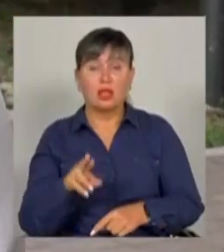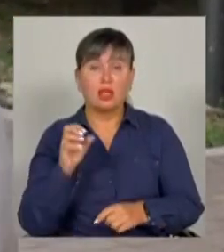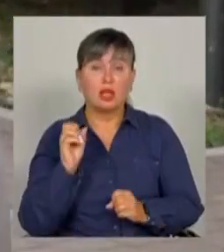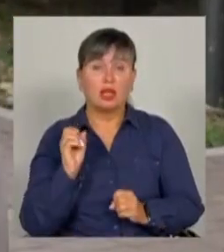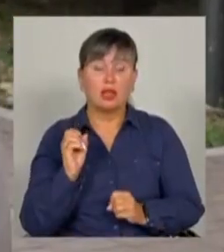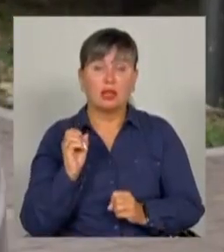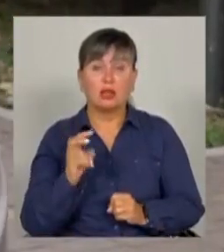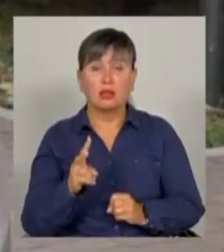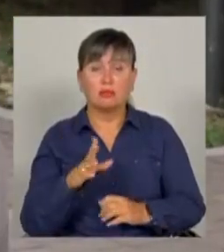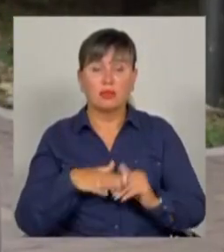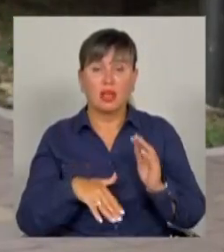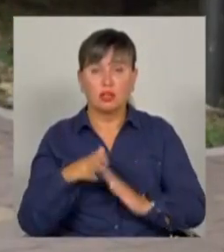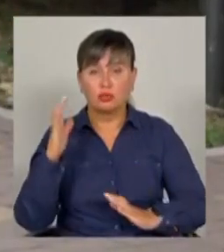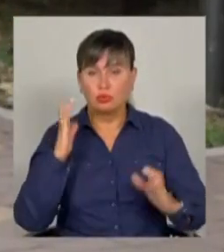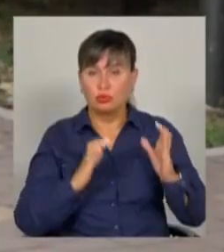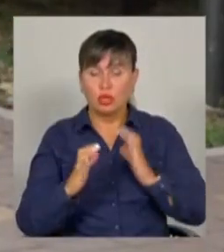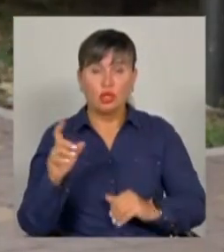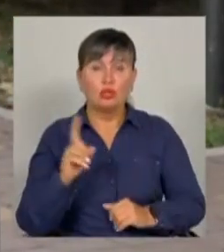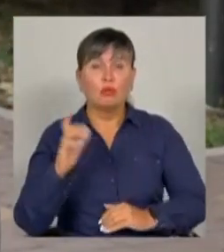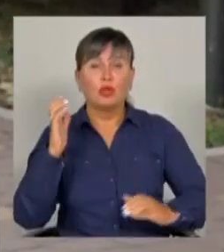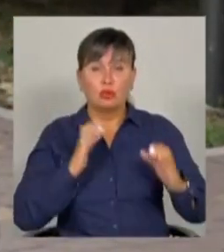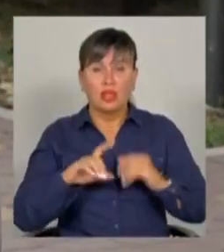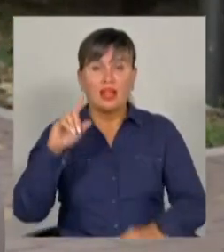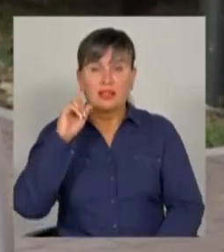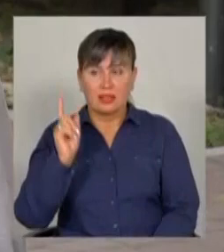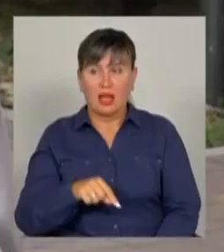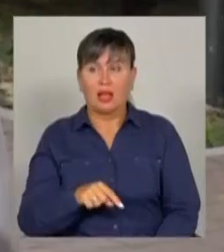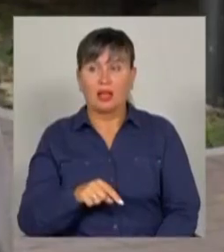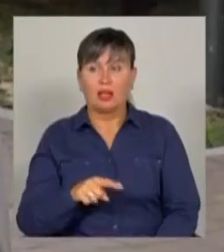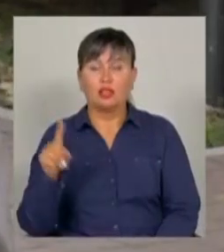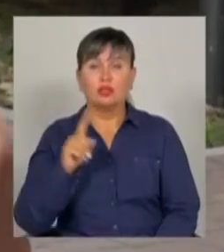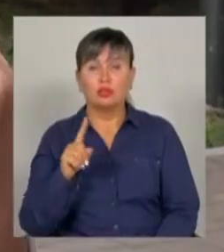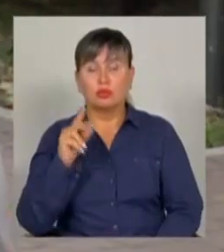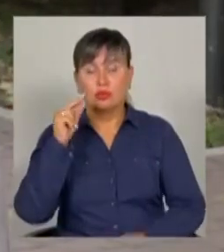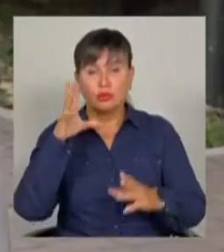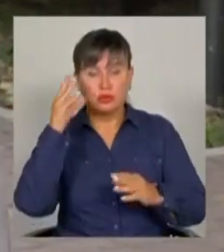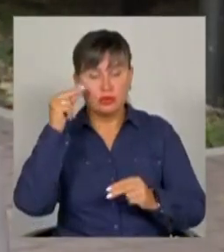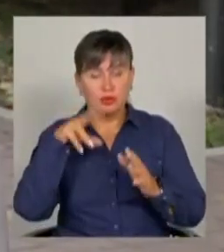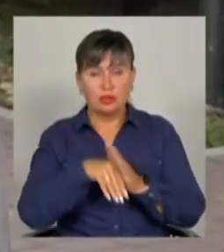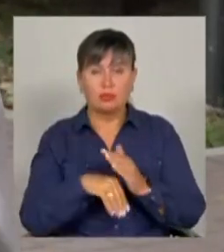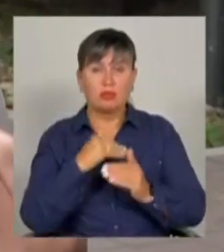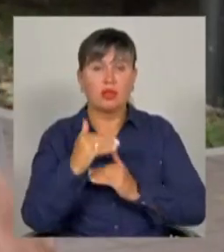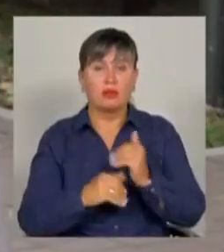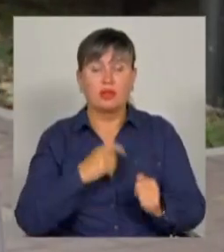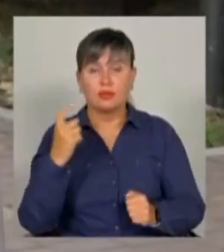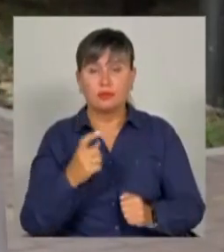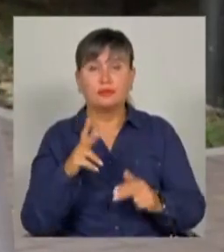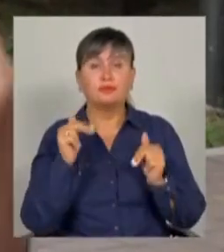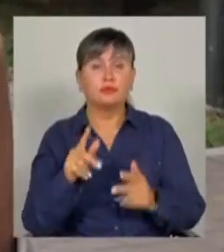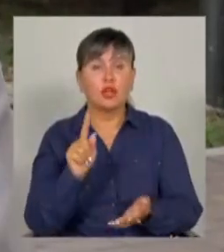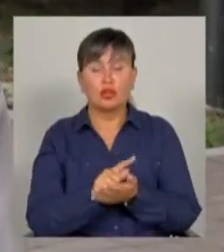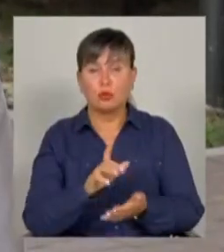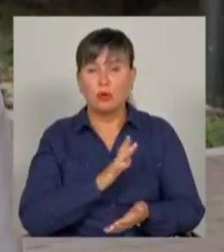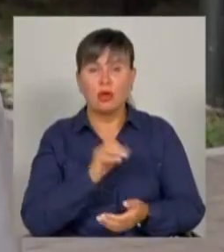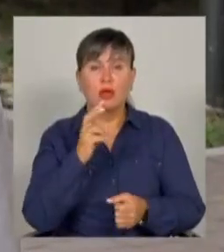для практики студентов, чтобы студенты знали, что значит продвинутое хозяйство, как должно быть,